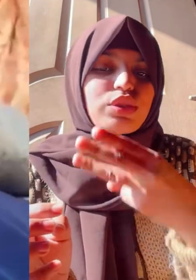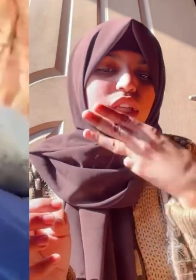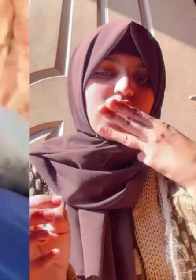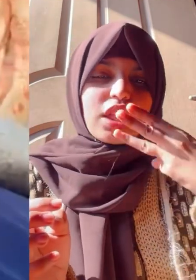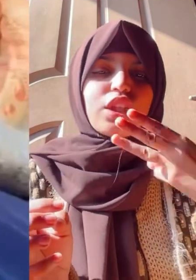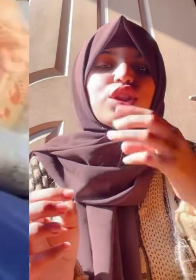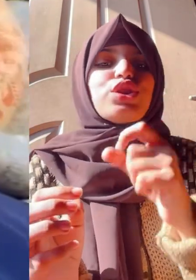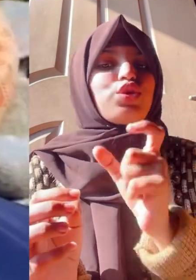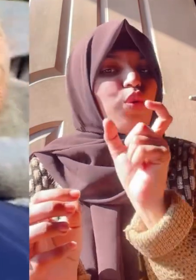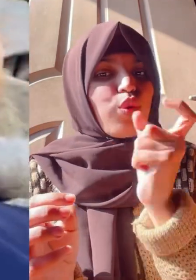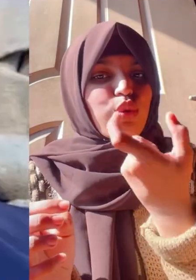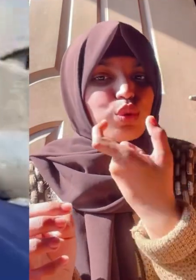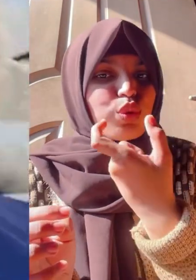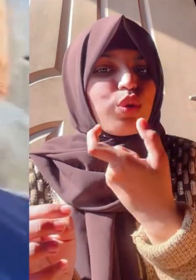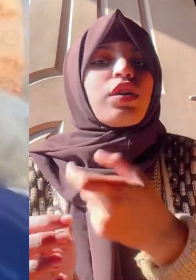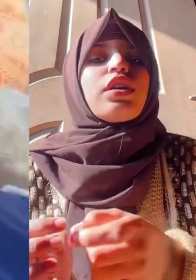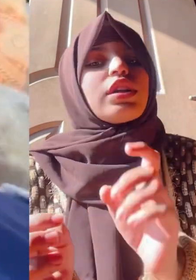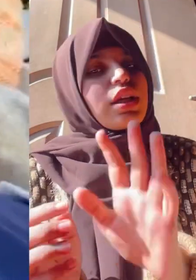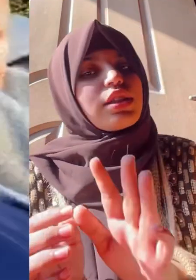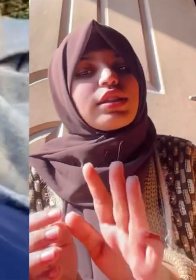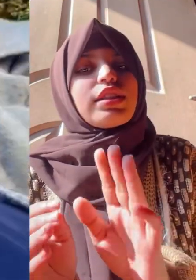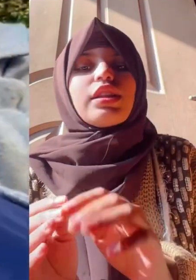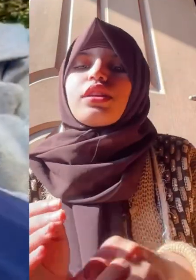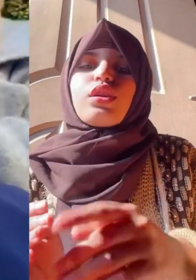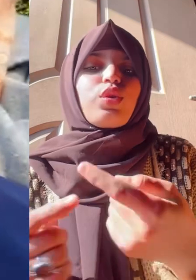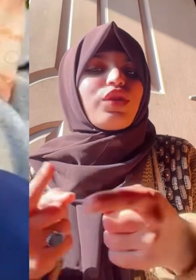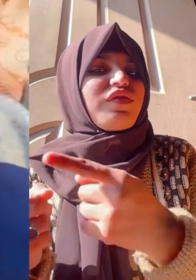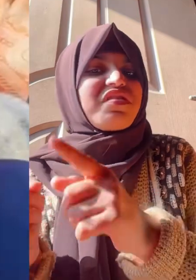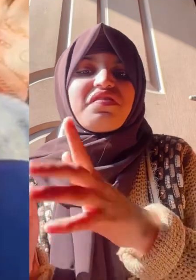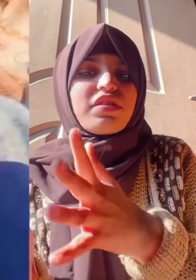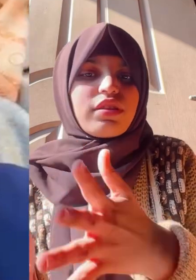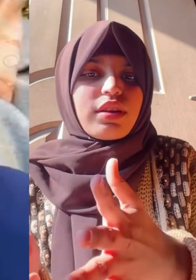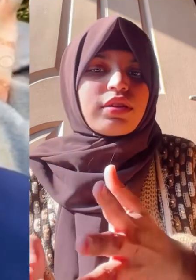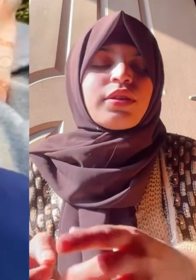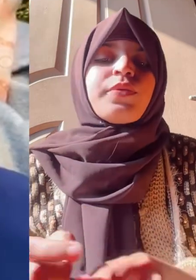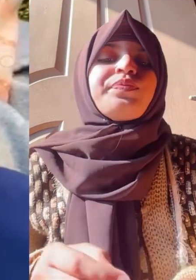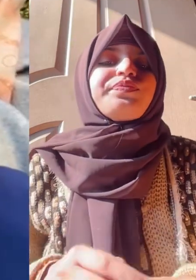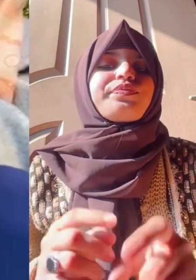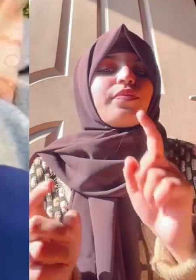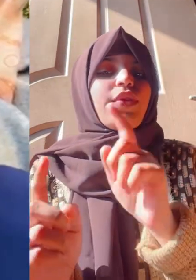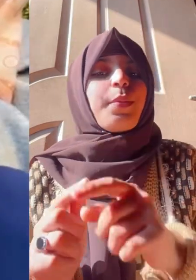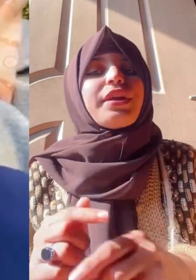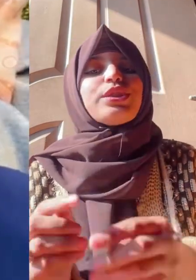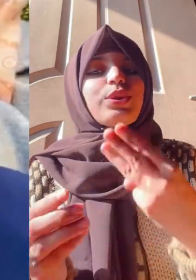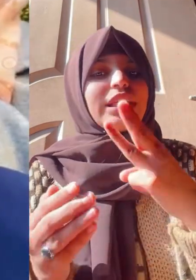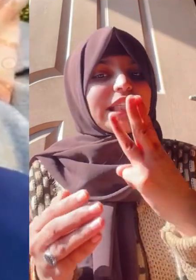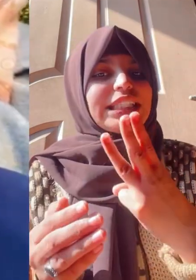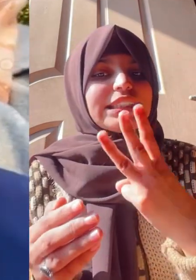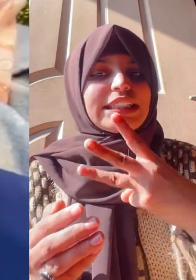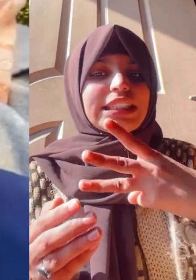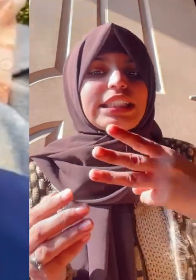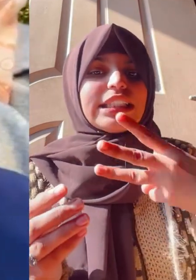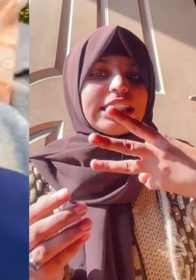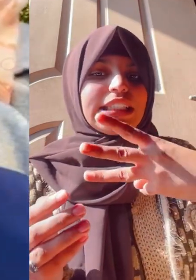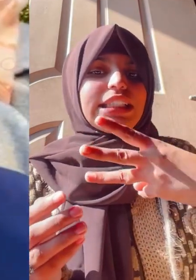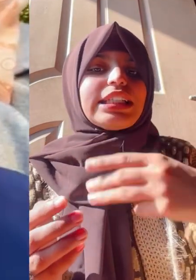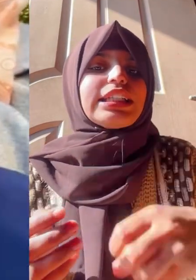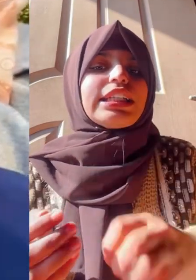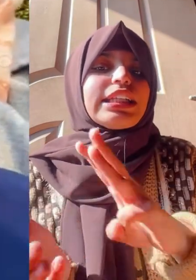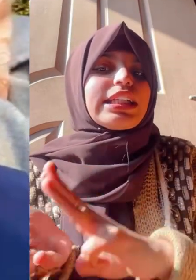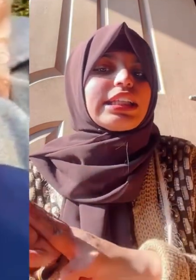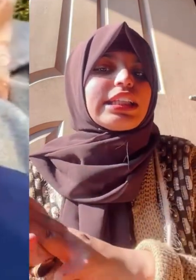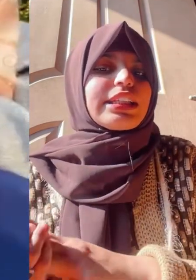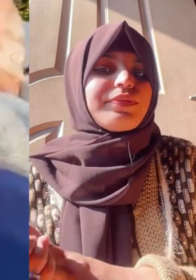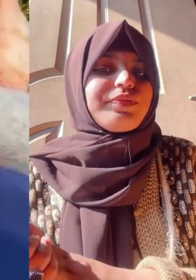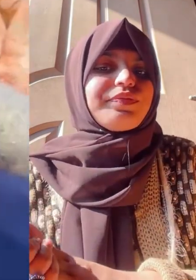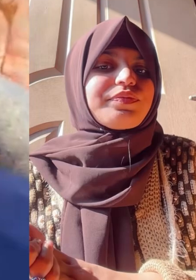दिन हंसती रहती होती थी क्या कर गई। इतने मैं इसको वर्ड सिखाए हैं ना, इनने मैंने इंग्लिश एने भी सिखाए नहीं, इसने मुझे इंग्लिश सिखाई